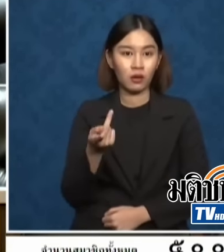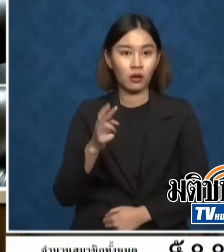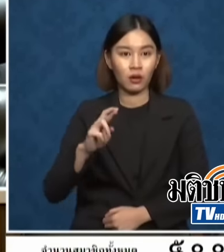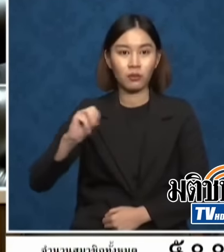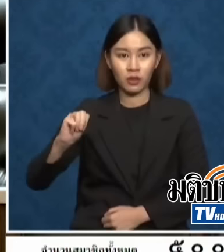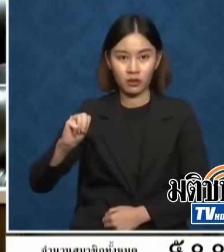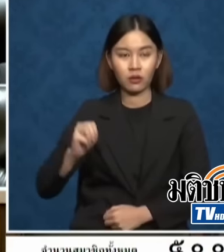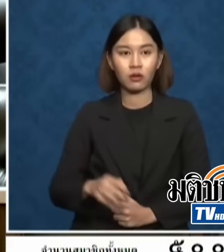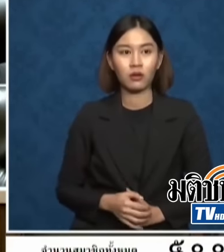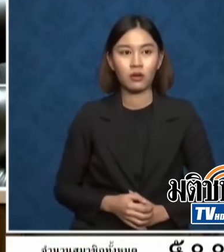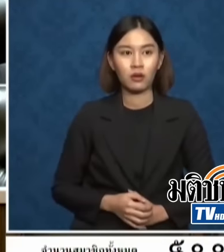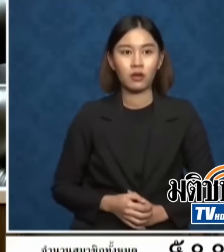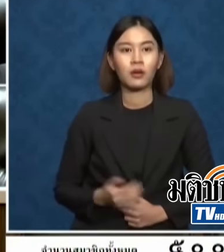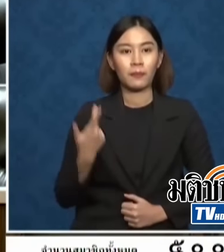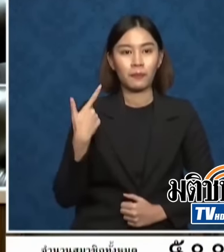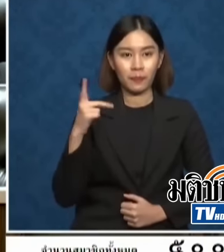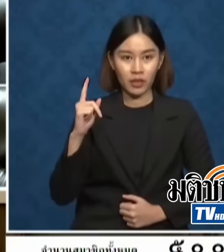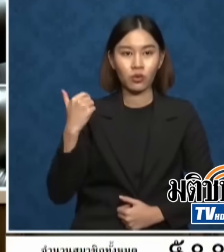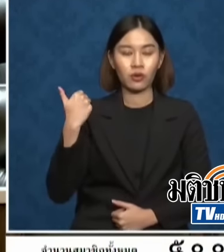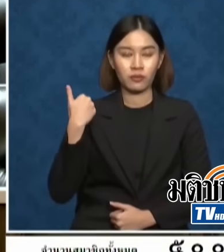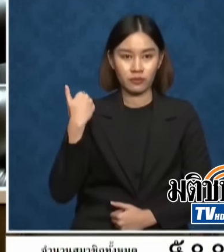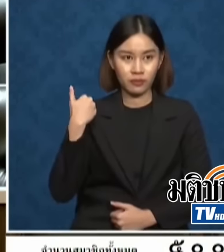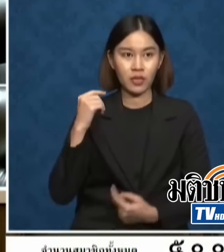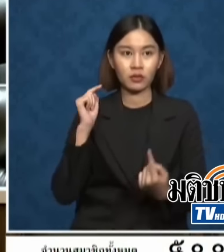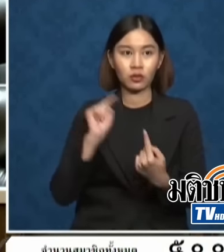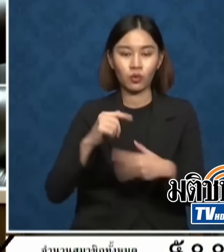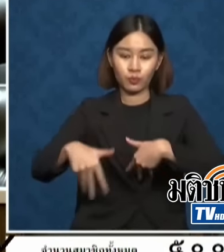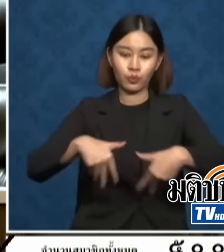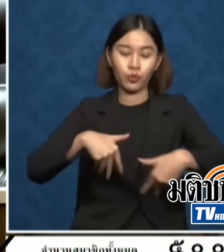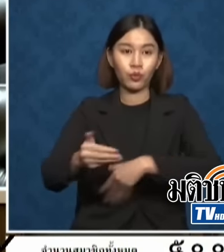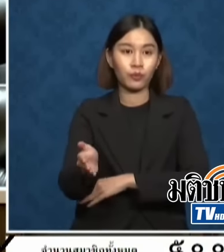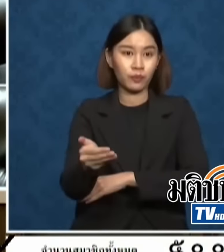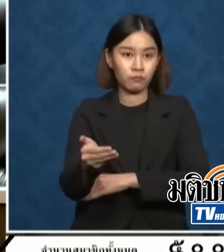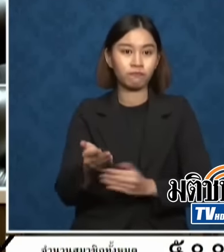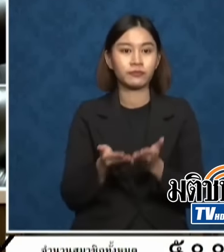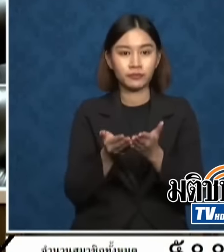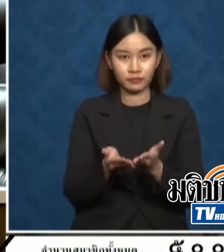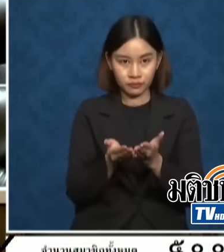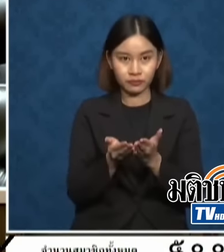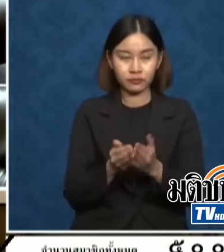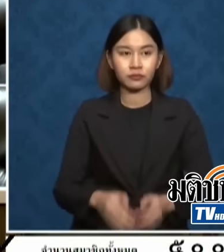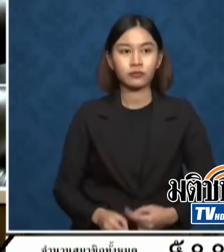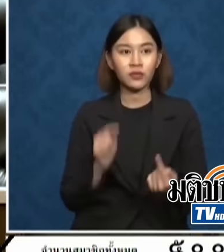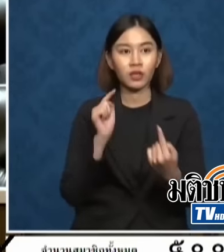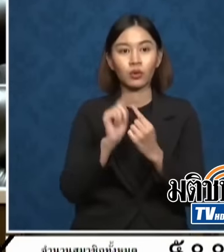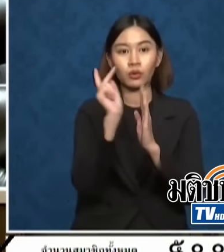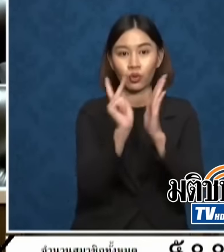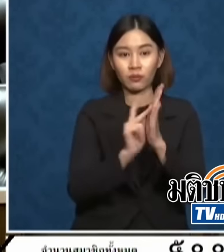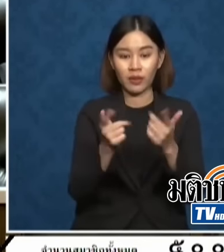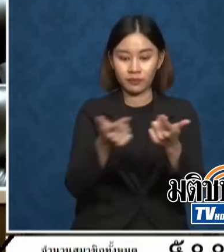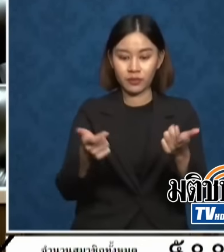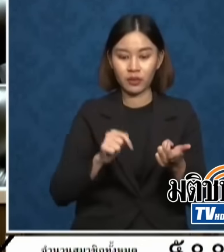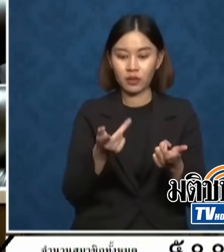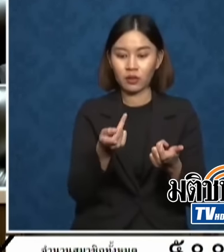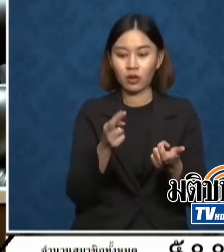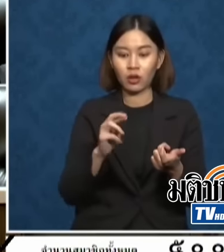ม.ก็จะเกิดประโยชน์กับพี่น้องชาวประมงครับพอเรามาดูในตัวบทกฎหมายที่